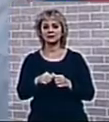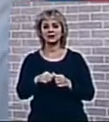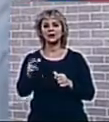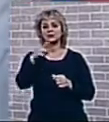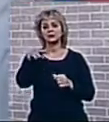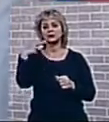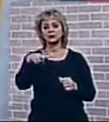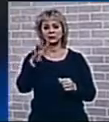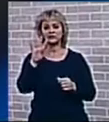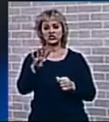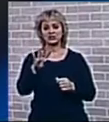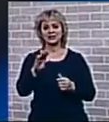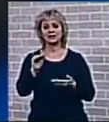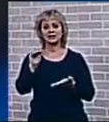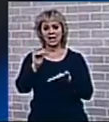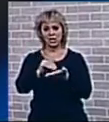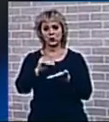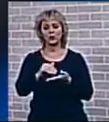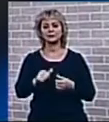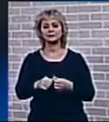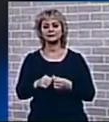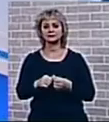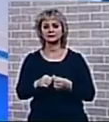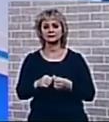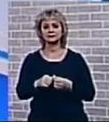Олеся Слынько, Андрей Токарев, Дон-24, Таганрог.